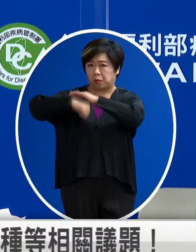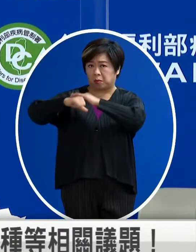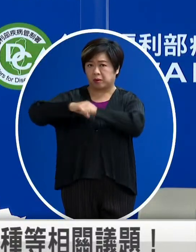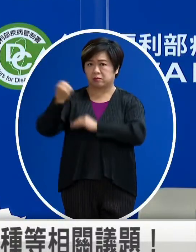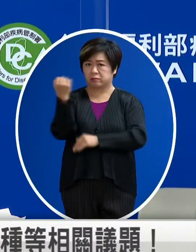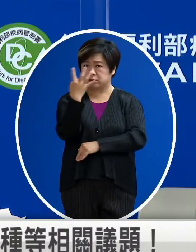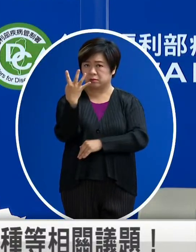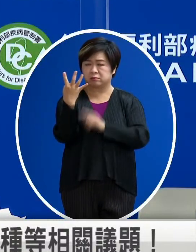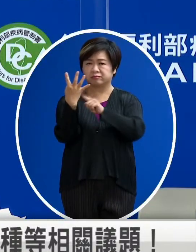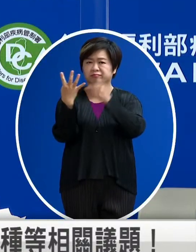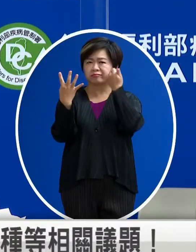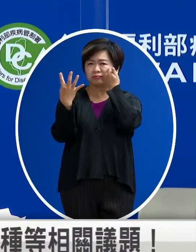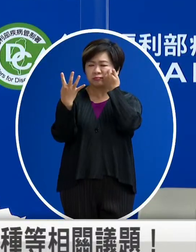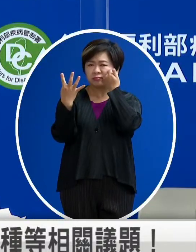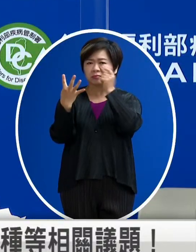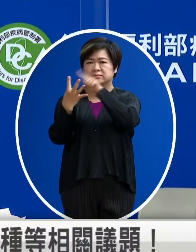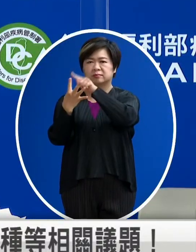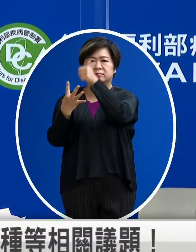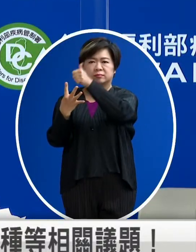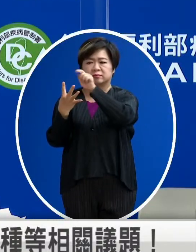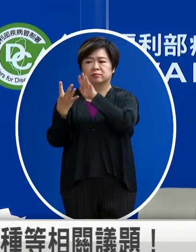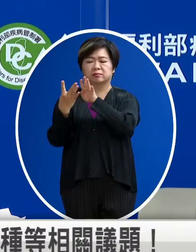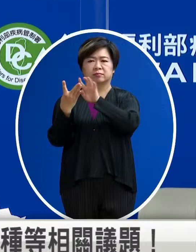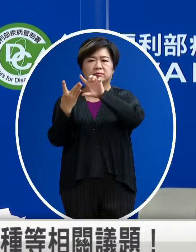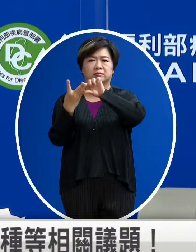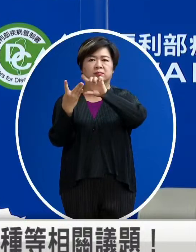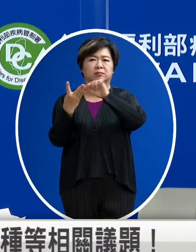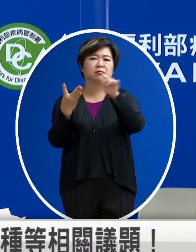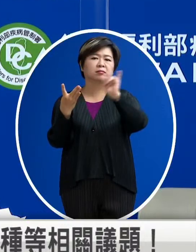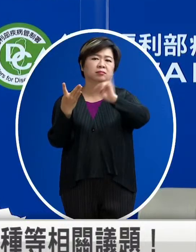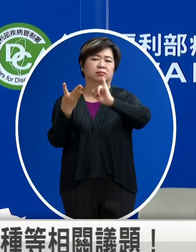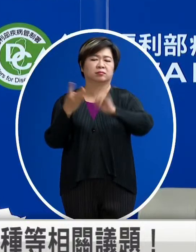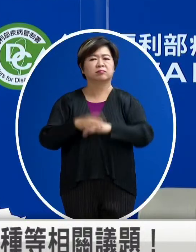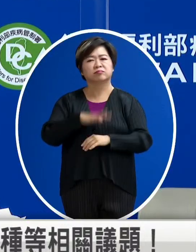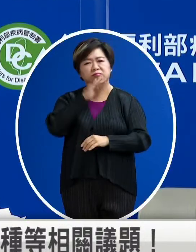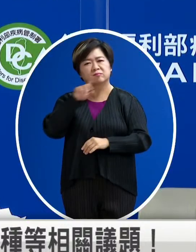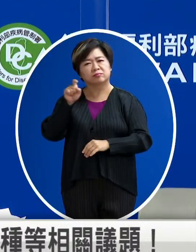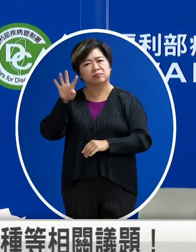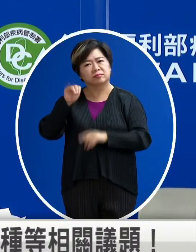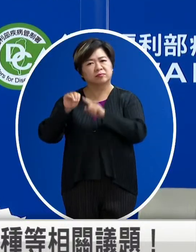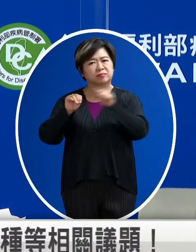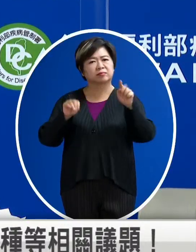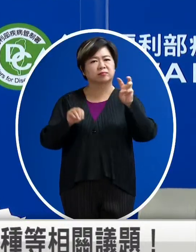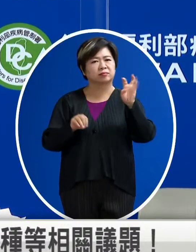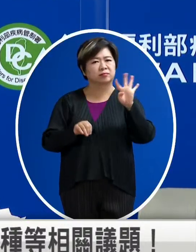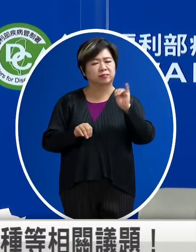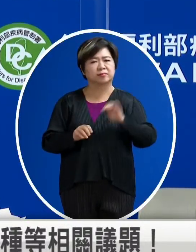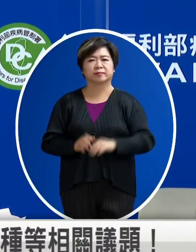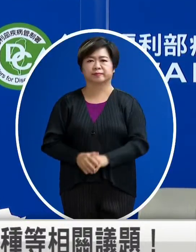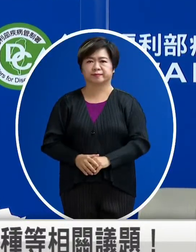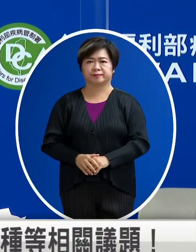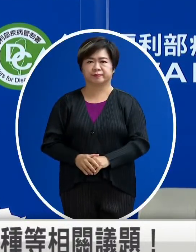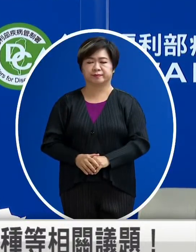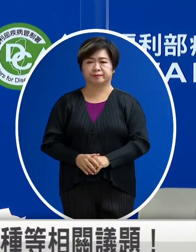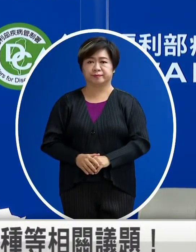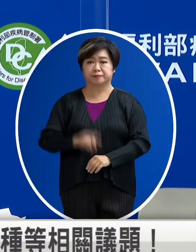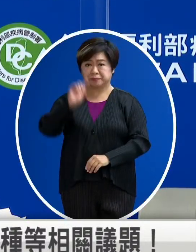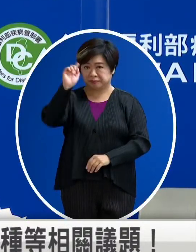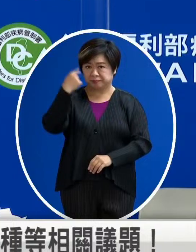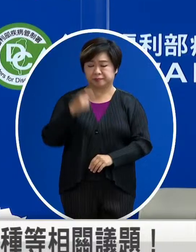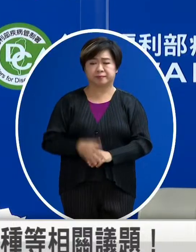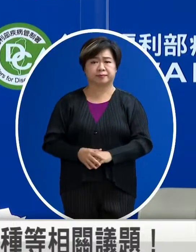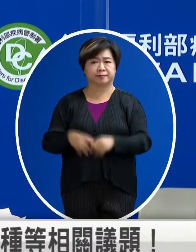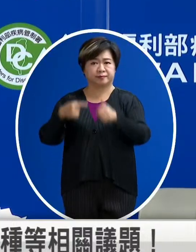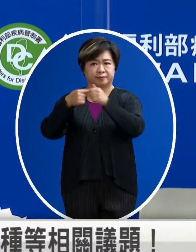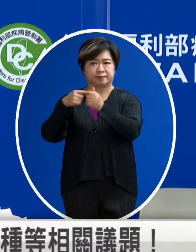案，是1例男性，3例女性，年龄介于10多岁到30多岁。那分别来自一